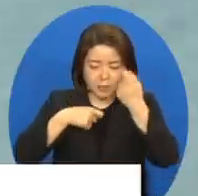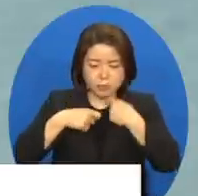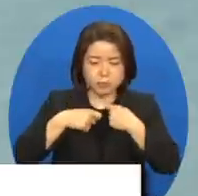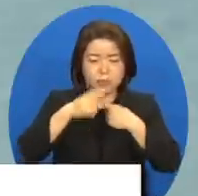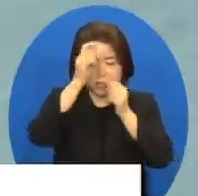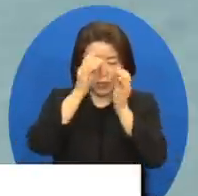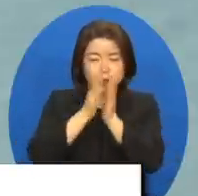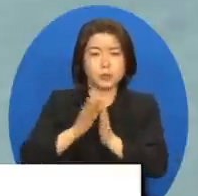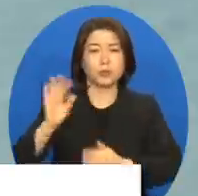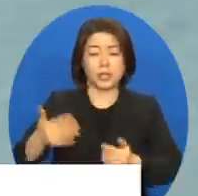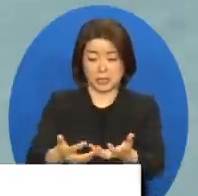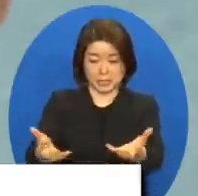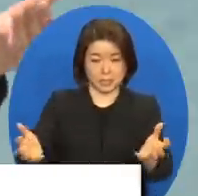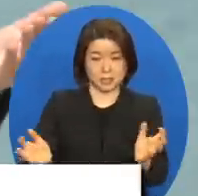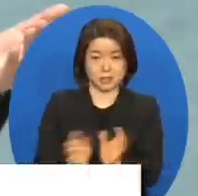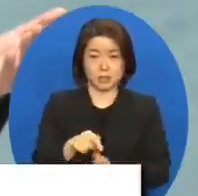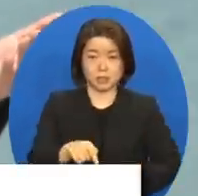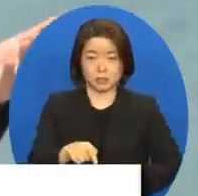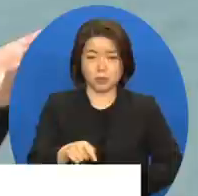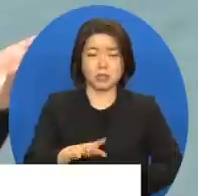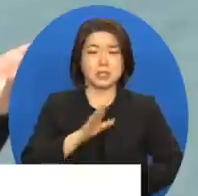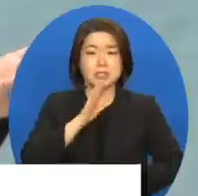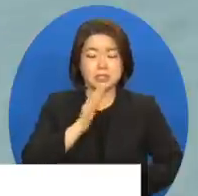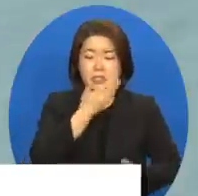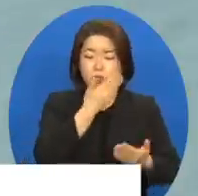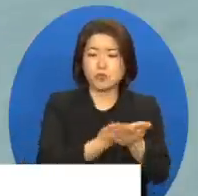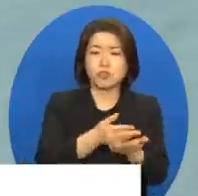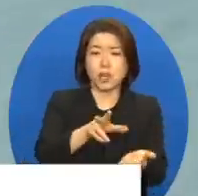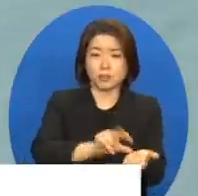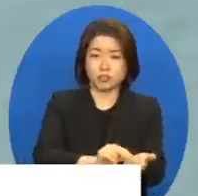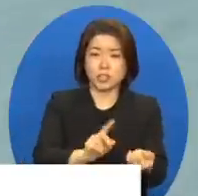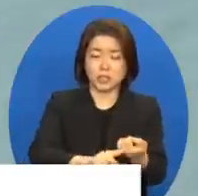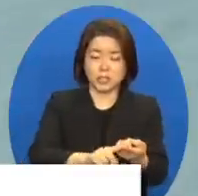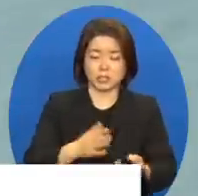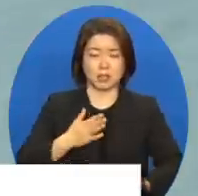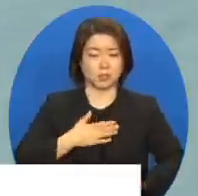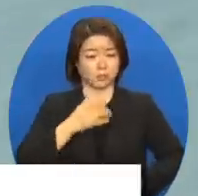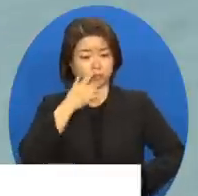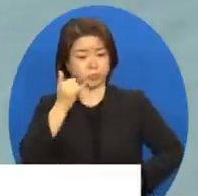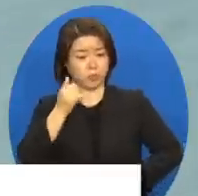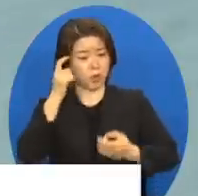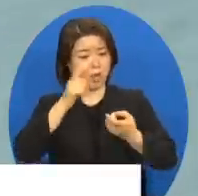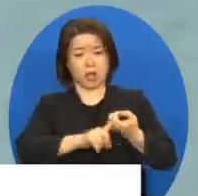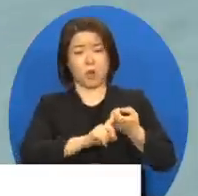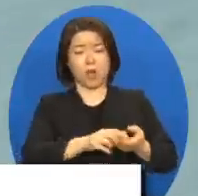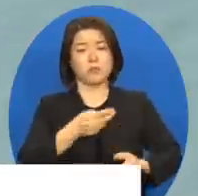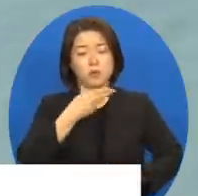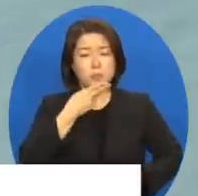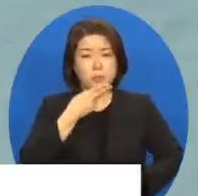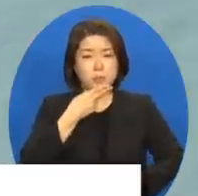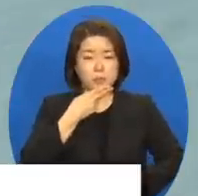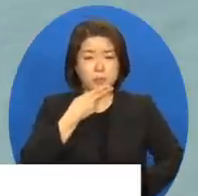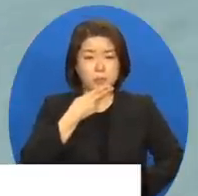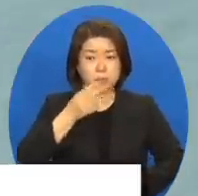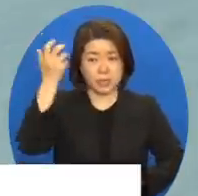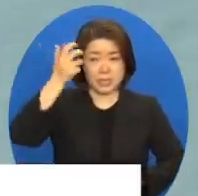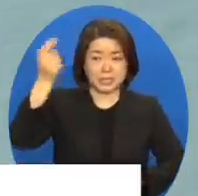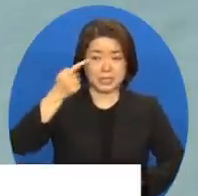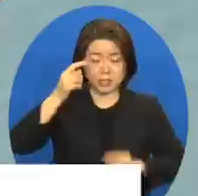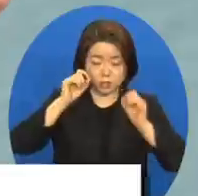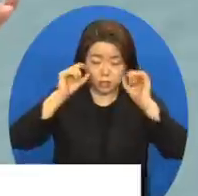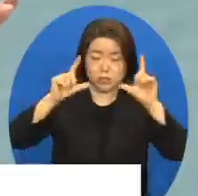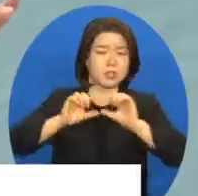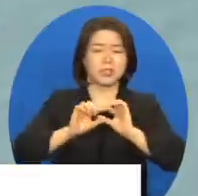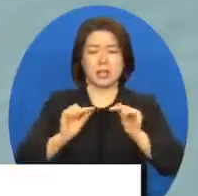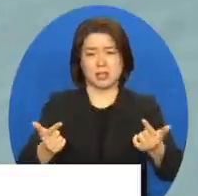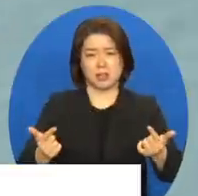영역입니다. 진짜 중요한 문제에 대해서는 부모 자신이 별로 관심이 없습니다. 영적인 눈이 뜨여져